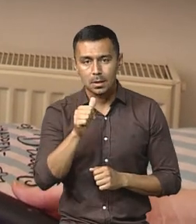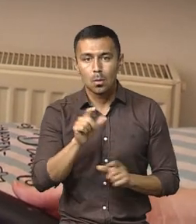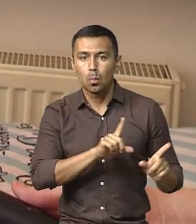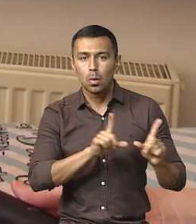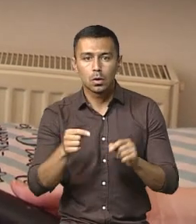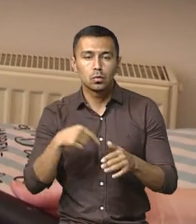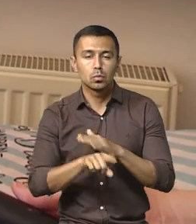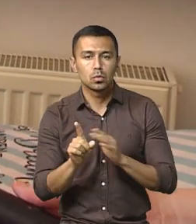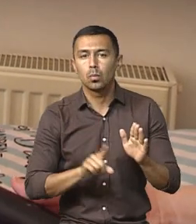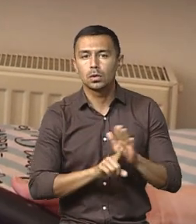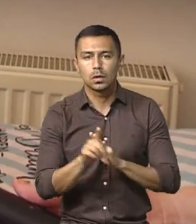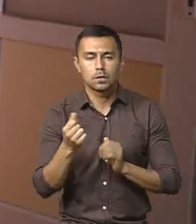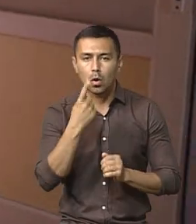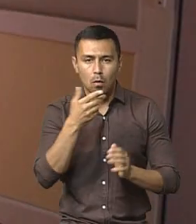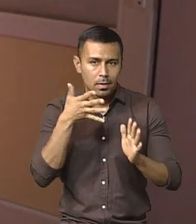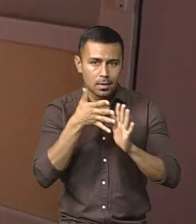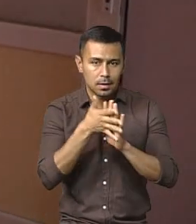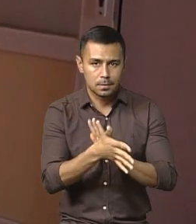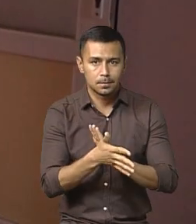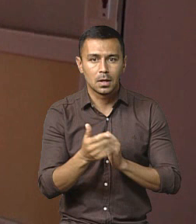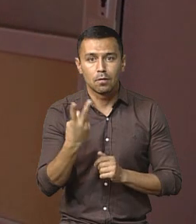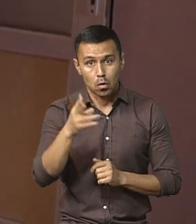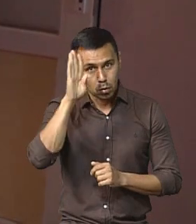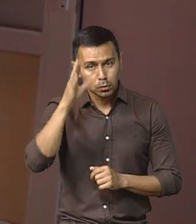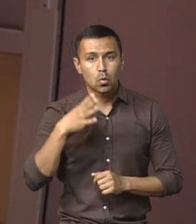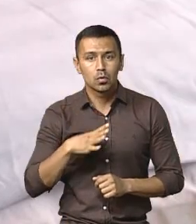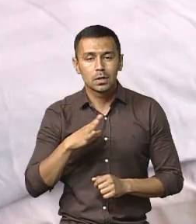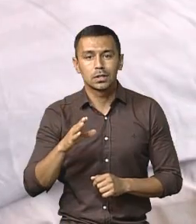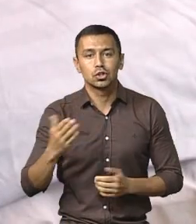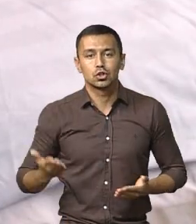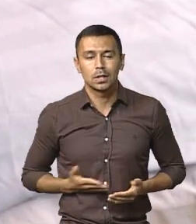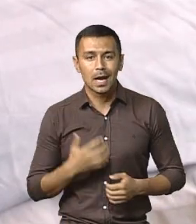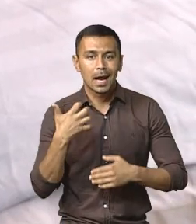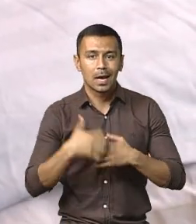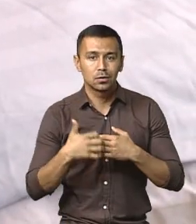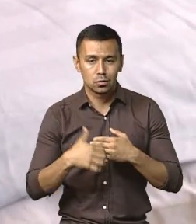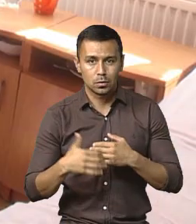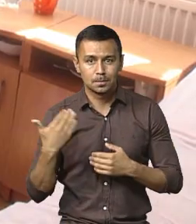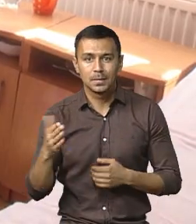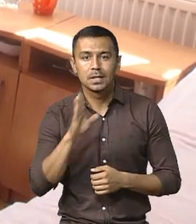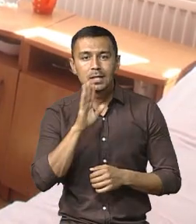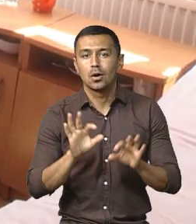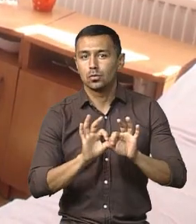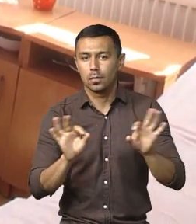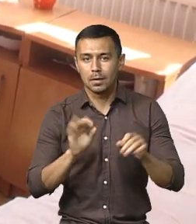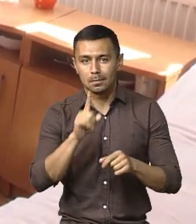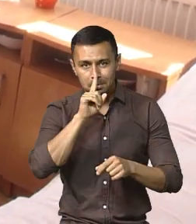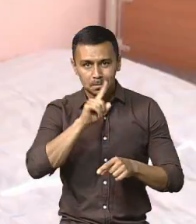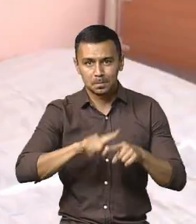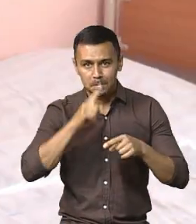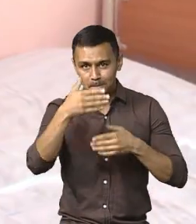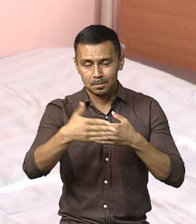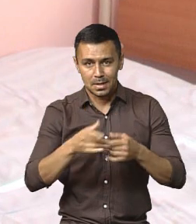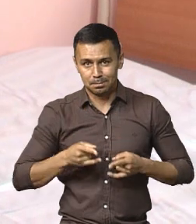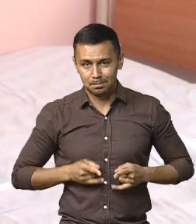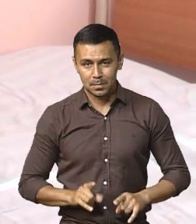поїхали, тому що почалася вже кровотеча. Ще на двох хлопчиків очікує жителька Херсону Анна Зінченко. Жінка розповідає, незабаром перейме. Ми